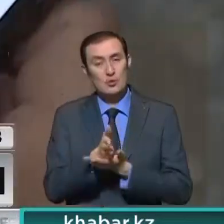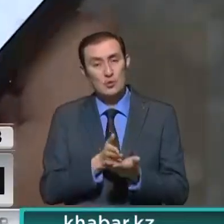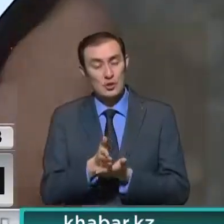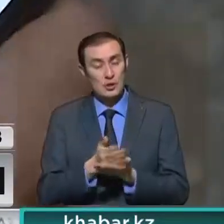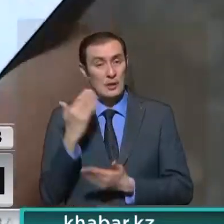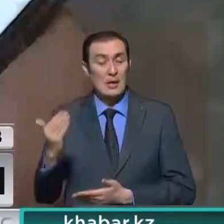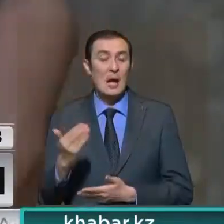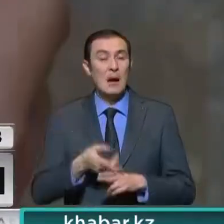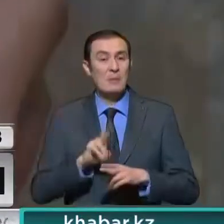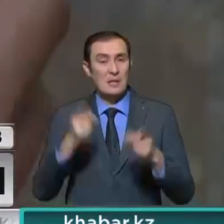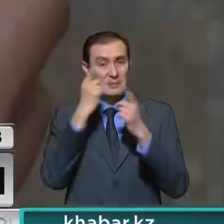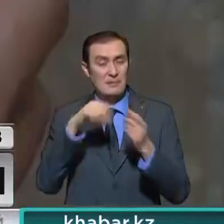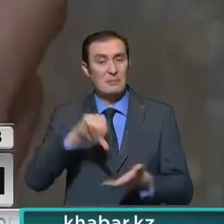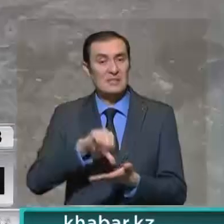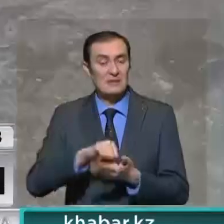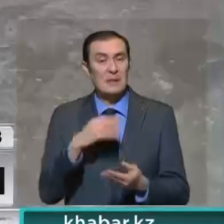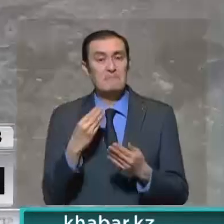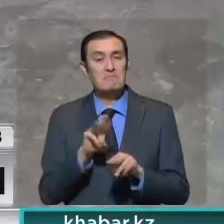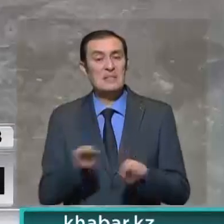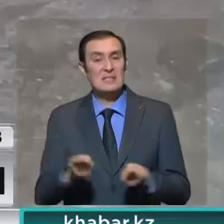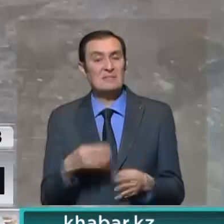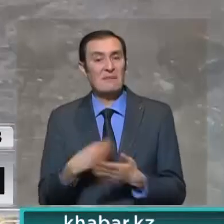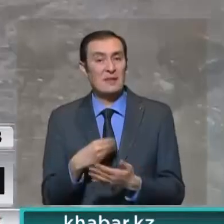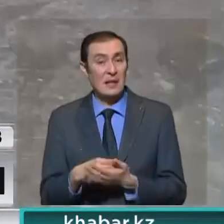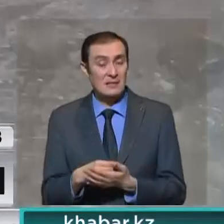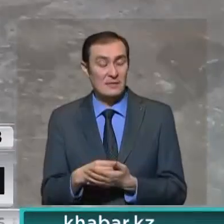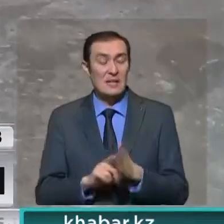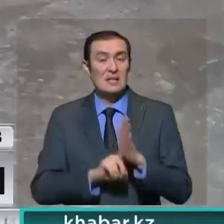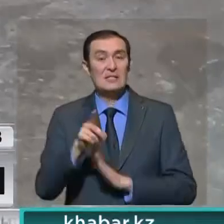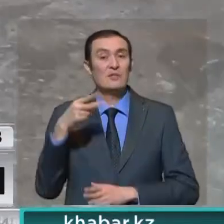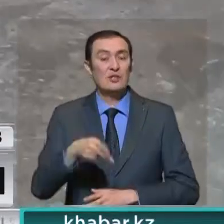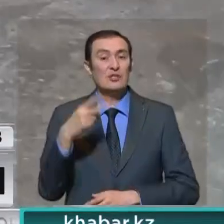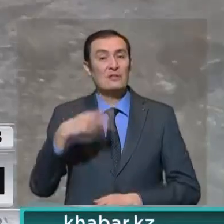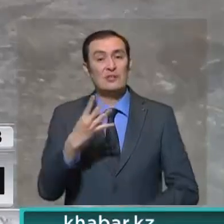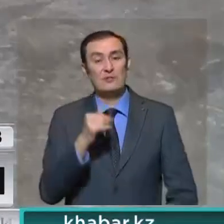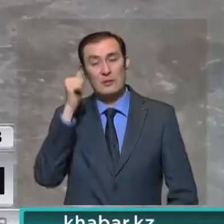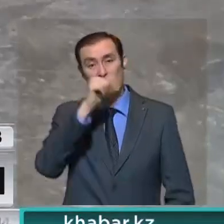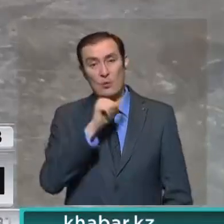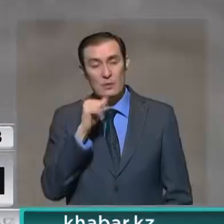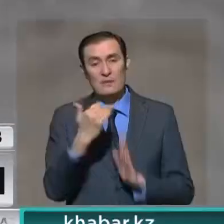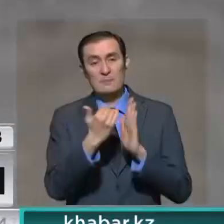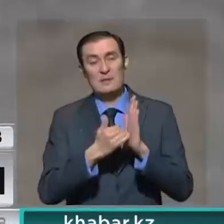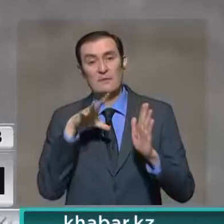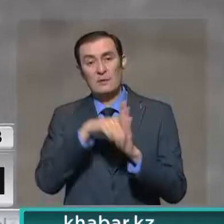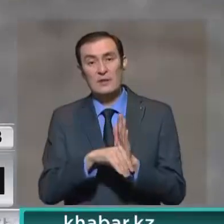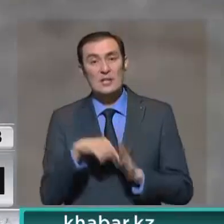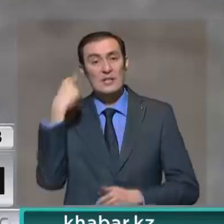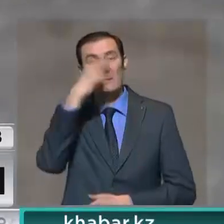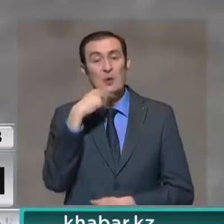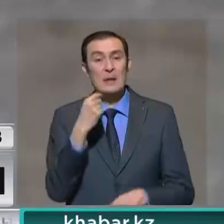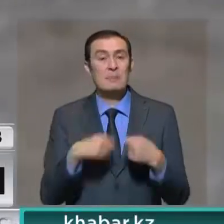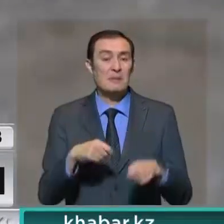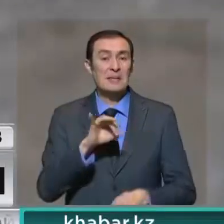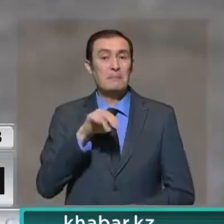квазигоссектора об этом заявил представитель минфина дениар джоналинов с 2024 в этот список войдут Индивидуальные